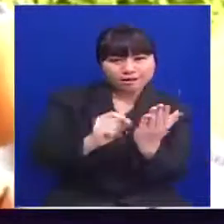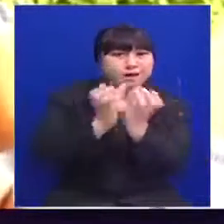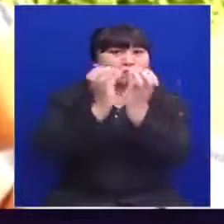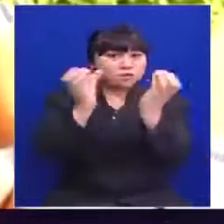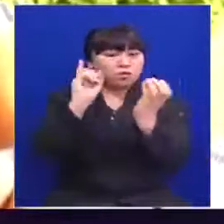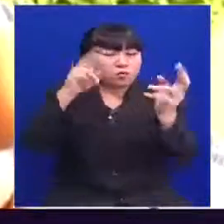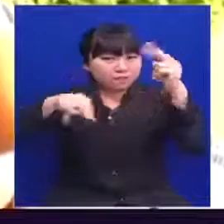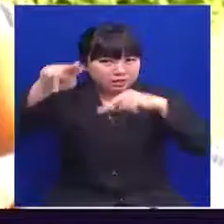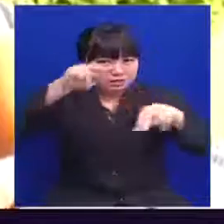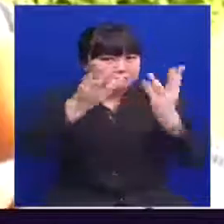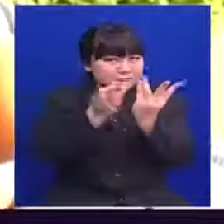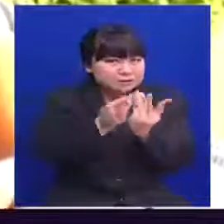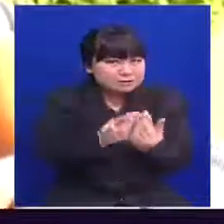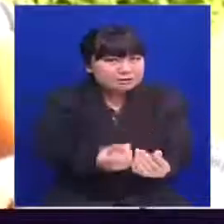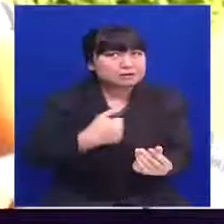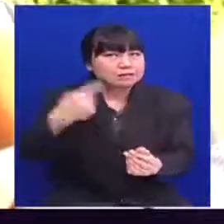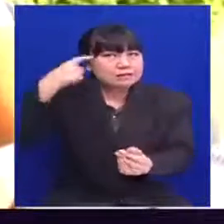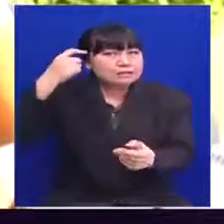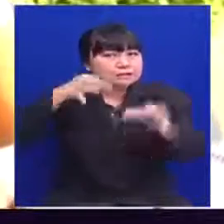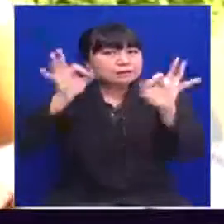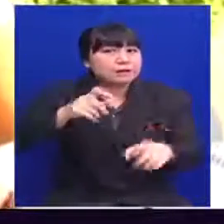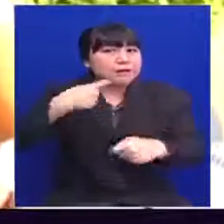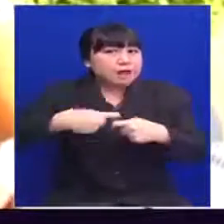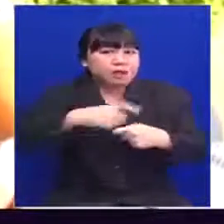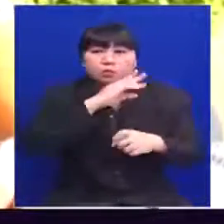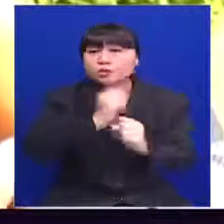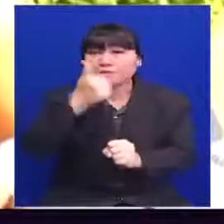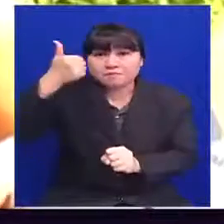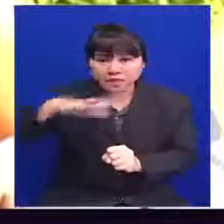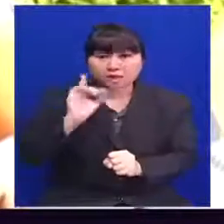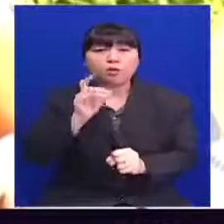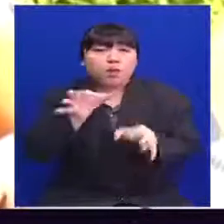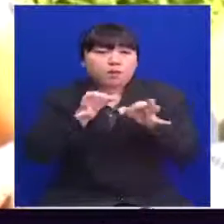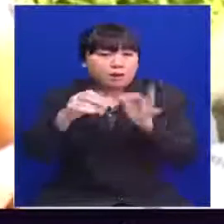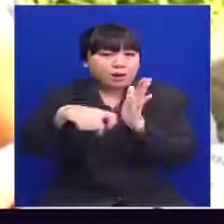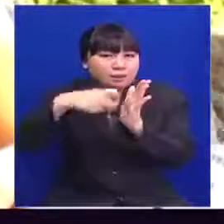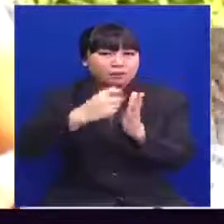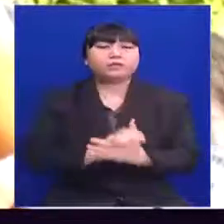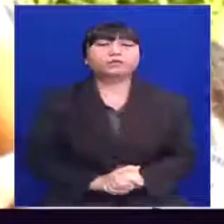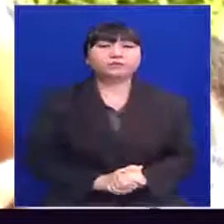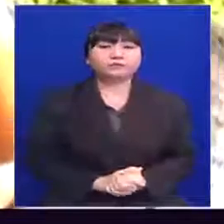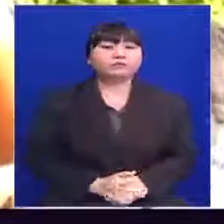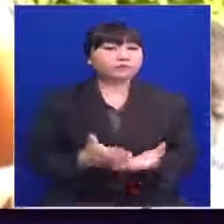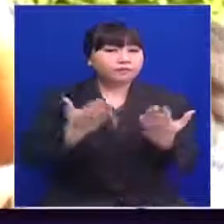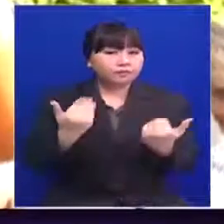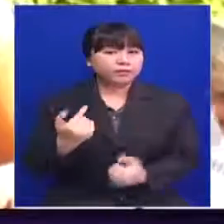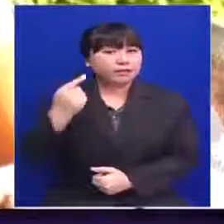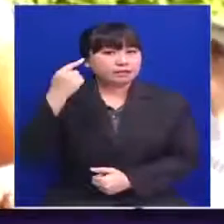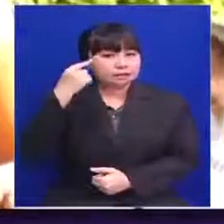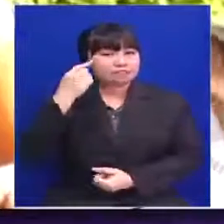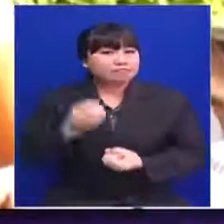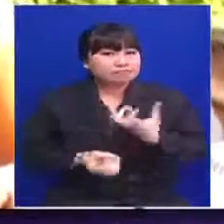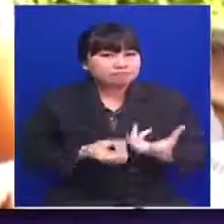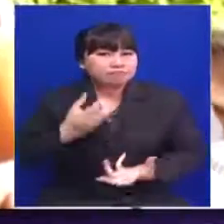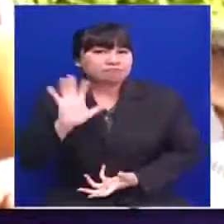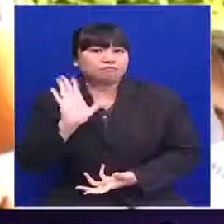ณาเนื้อหาที่ยากต่อการตัดสินใจหากทำไม่ได้ก็ขอให้ชี้แจงเหตุผลขณะเดียวกันยังไม่ขอแสดงความเห็นห